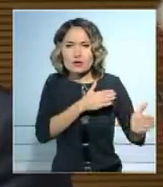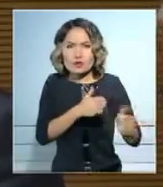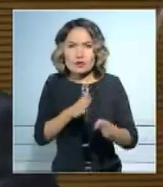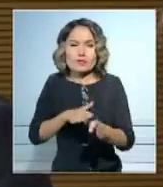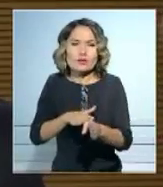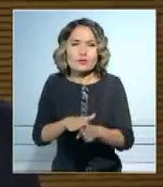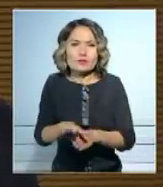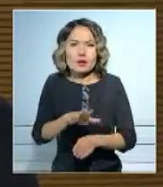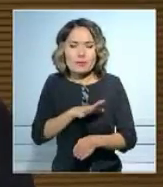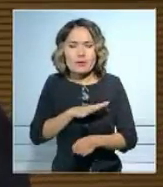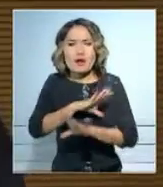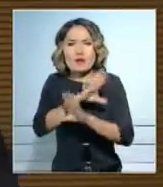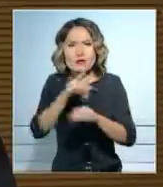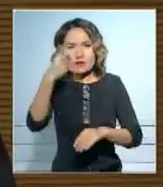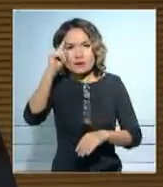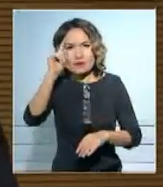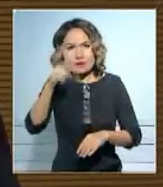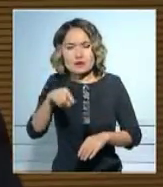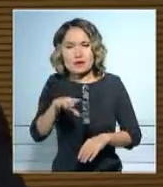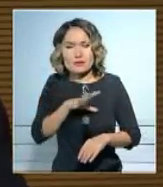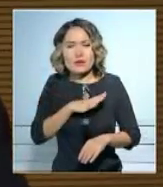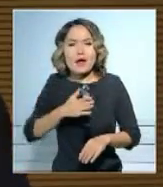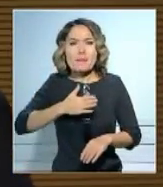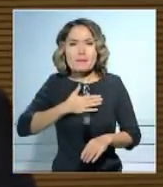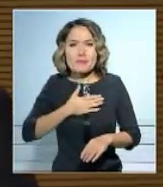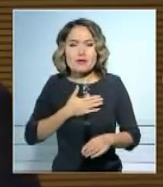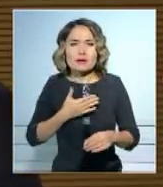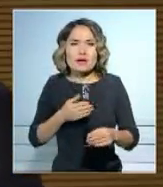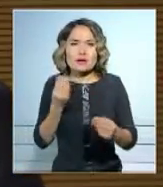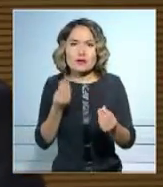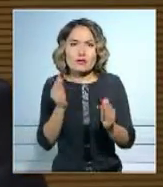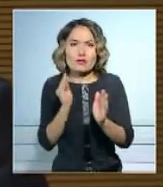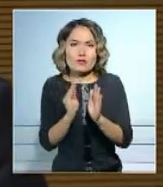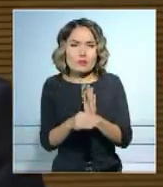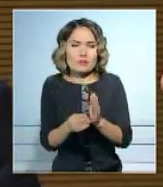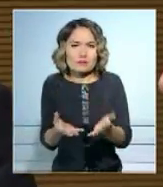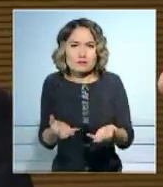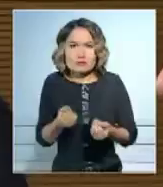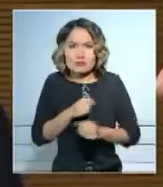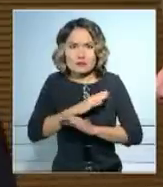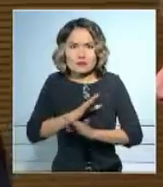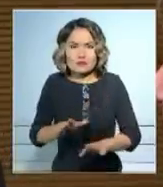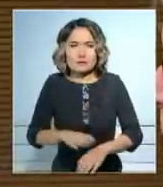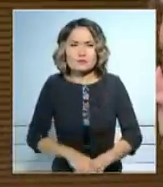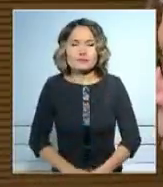Төлемдер жайлы да біліп келдім. Бірақ мен тағы қайталап айтамын. Олардың барлығы заң аясында аударылған.